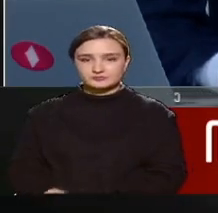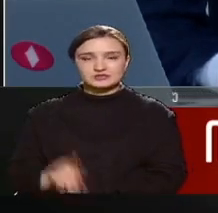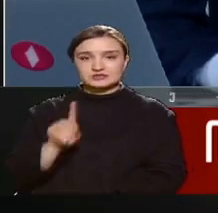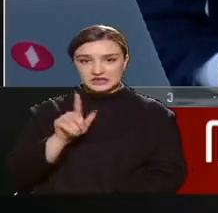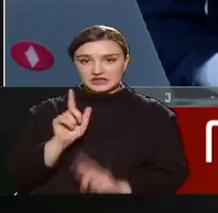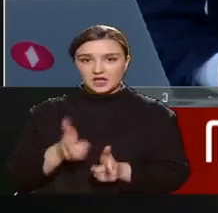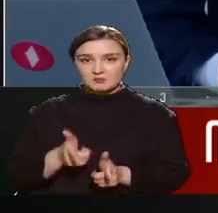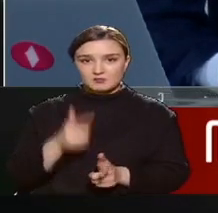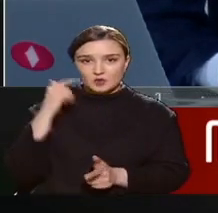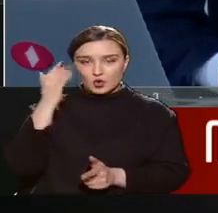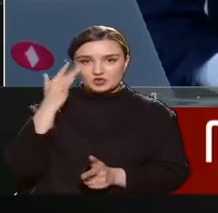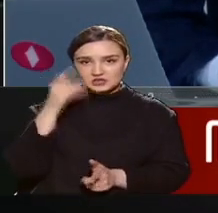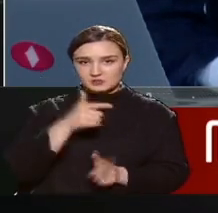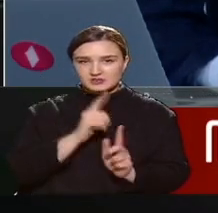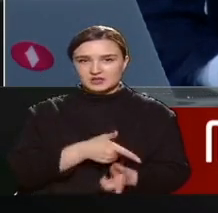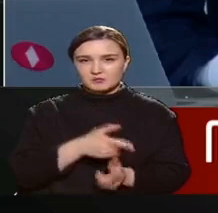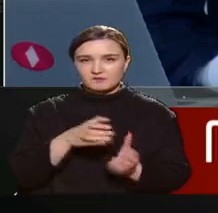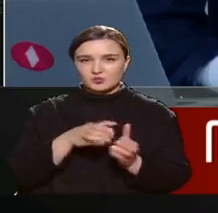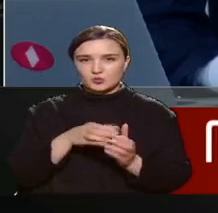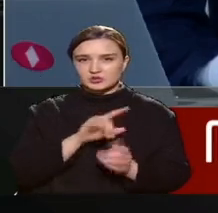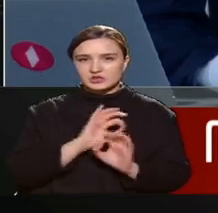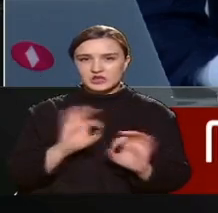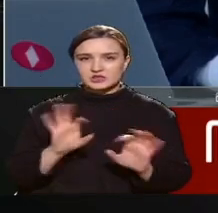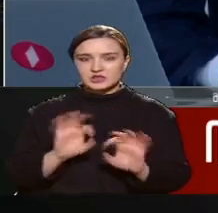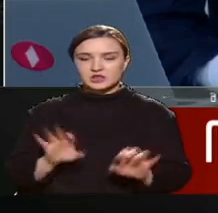bă, te tahme, bit, martoli, gândi, sam, gând schade, bă.